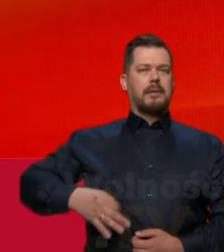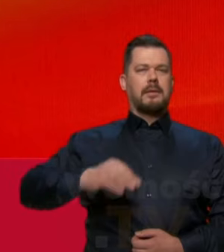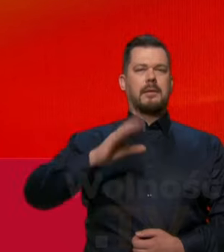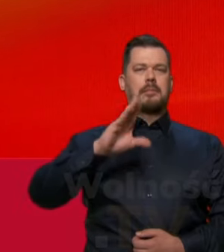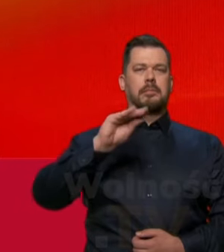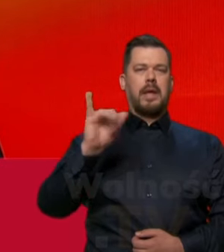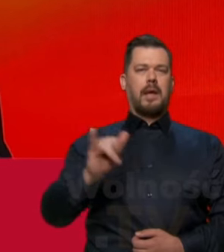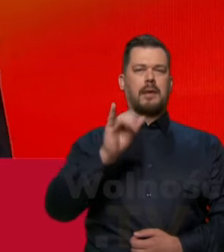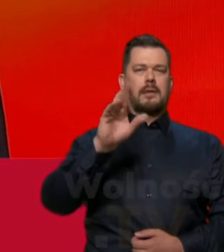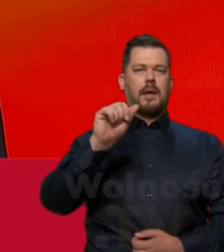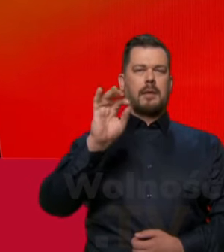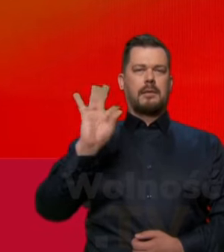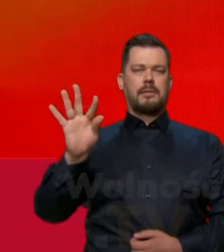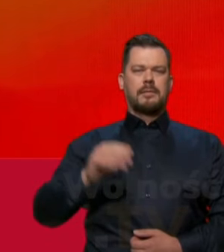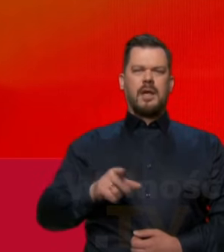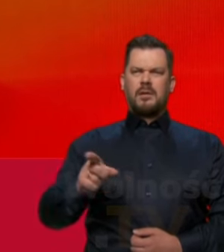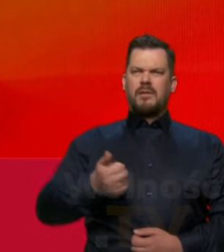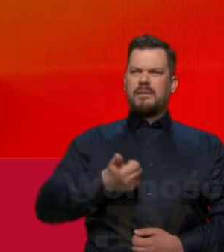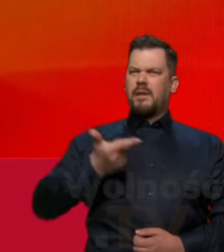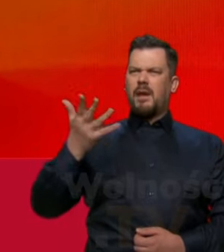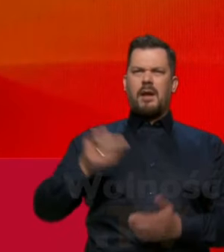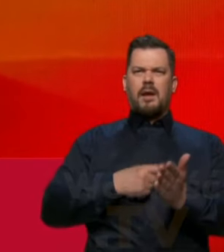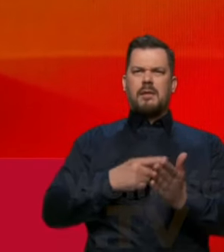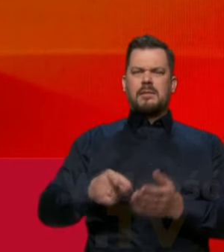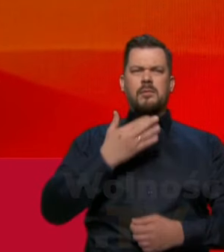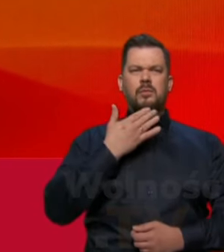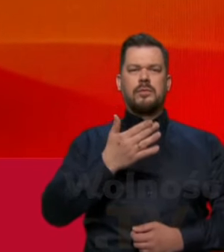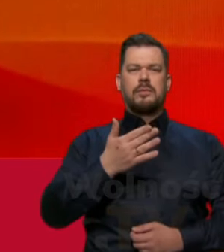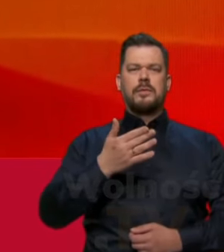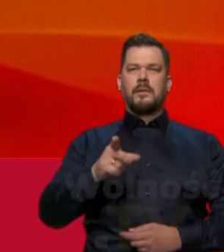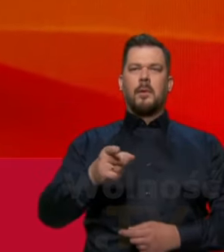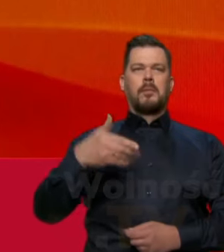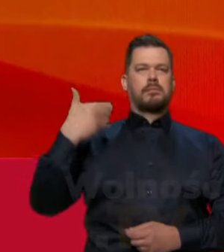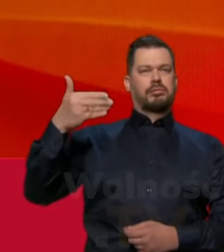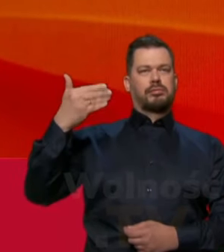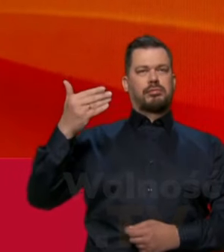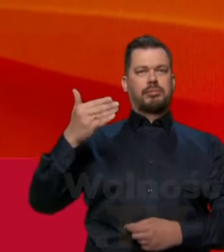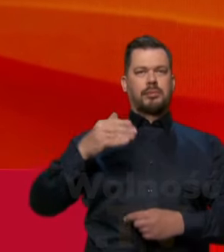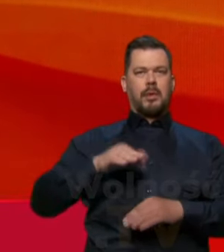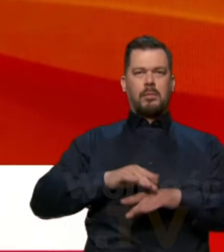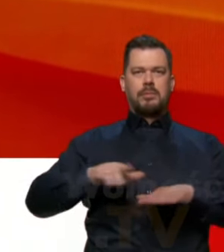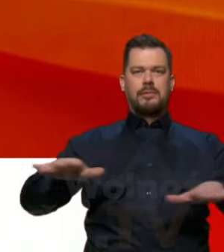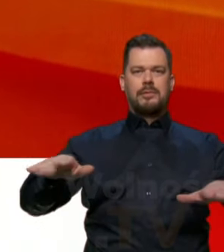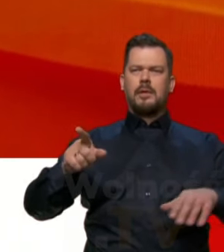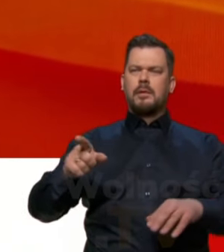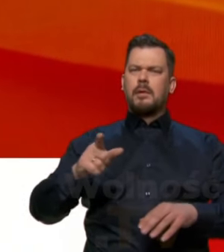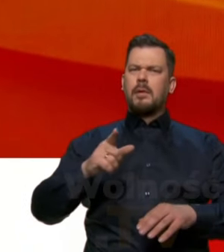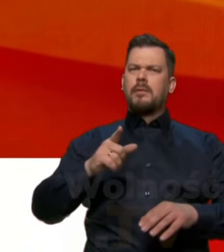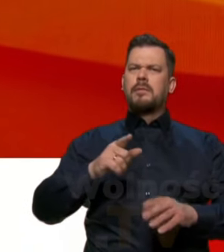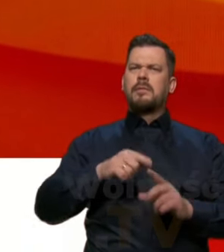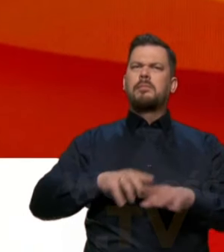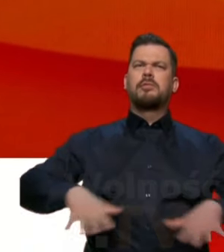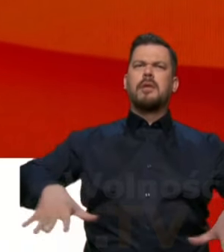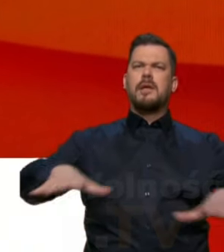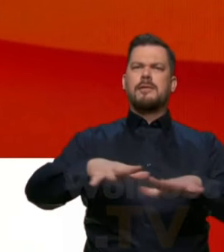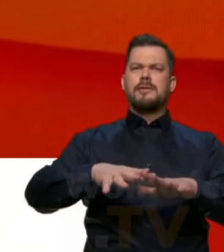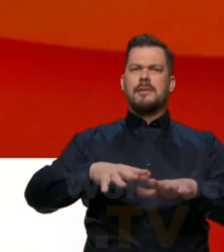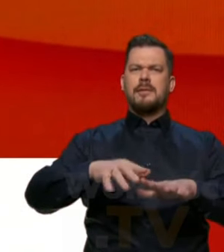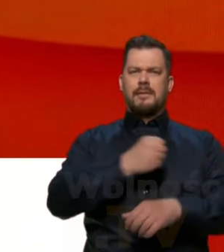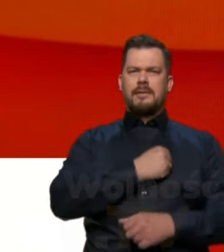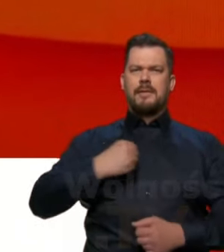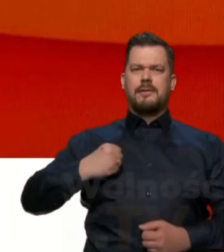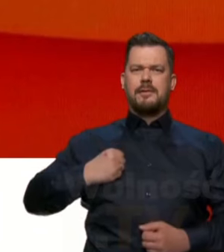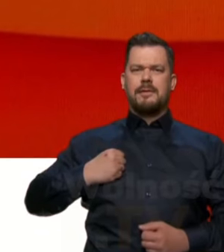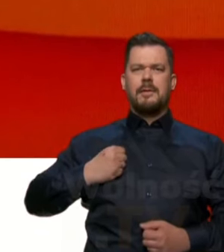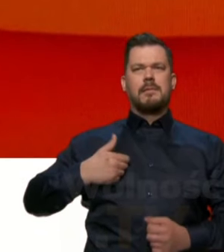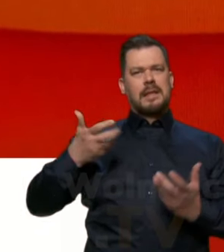Biejat. Wielokrotnie pani wypowiadała się publicznie. Jest wielką troską o przestrzeń publiczną Warszawy, o to,